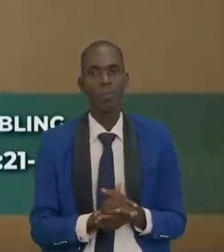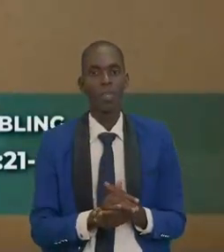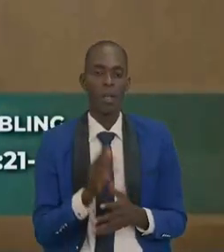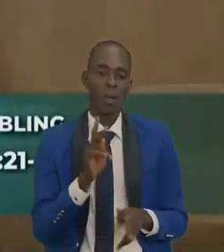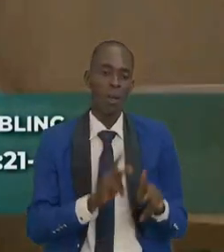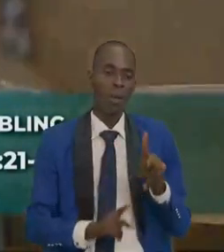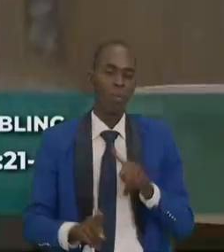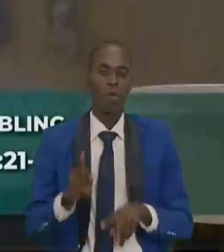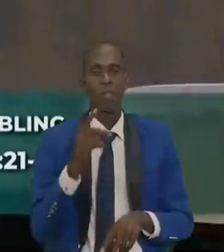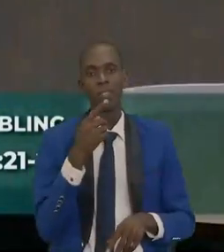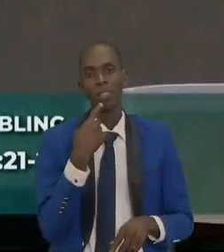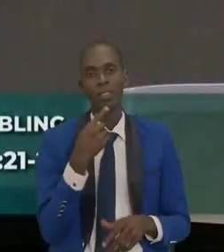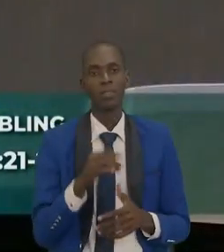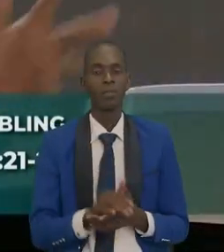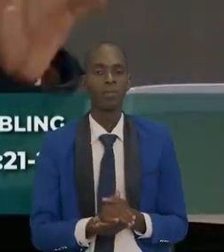gens disent,